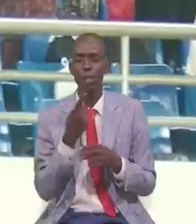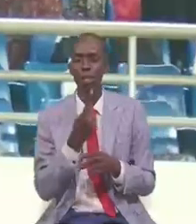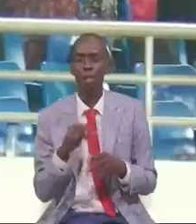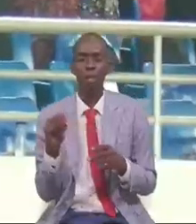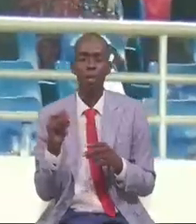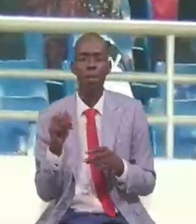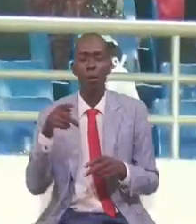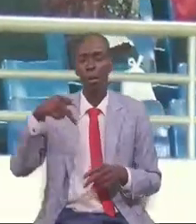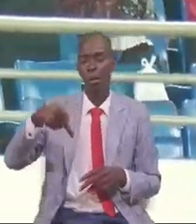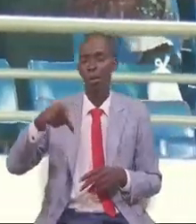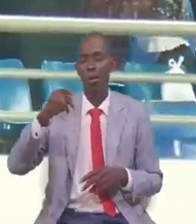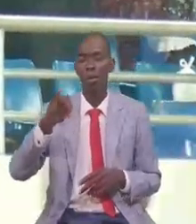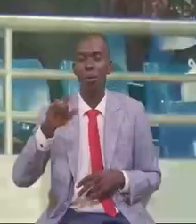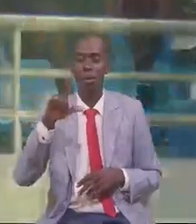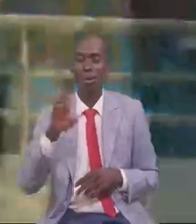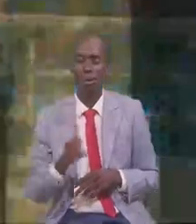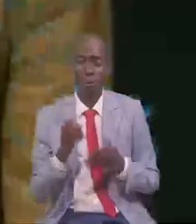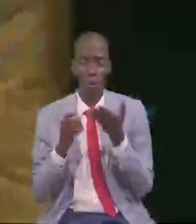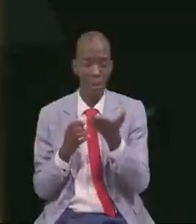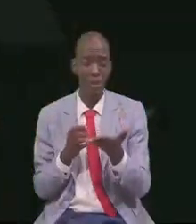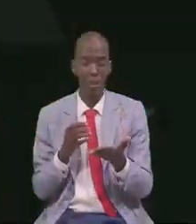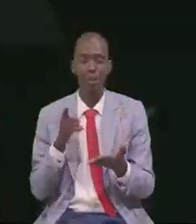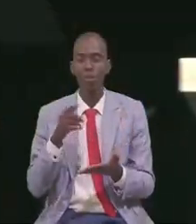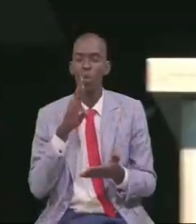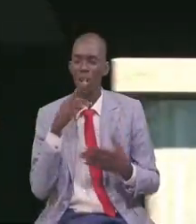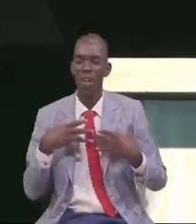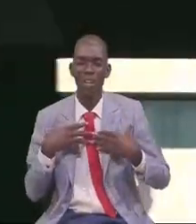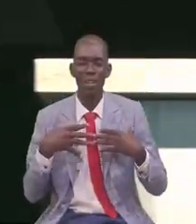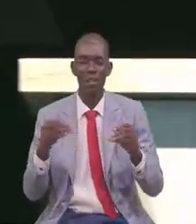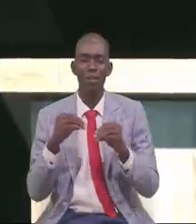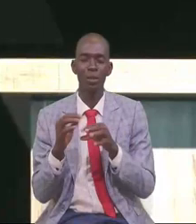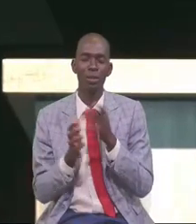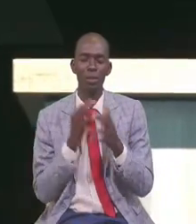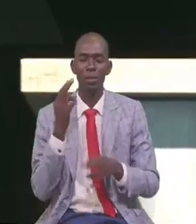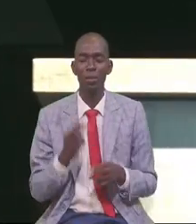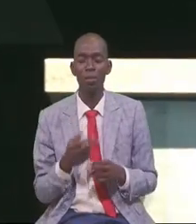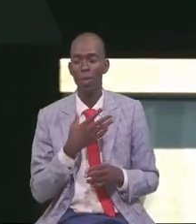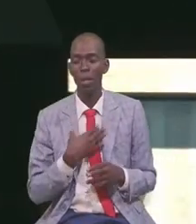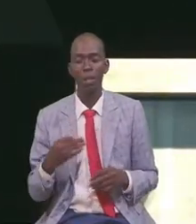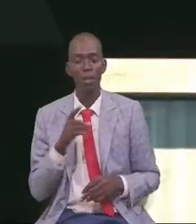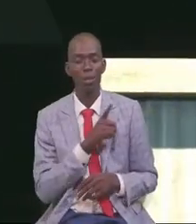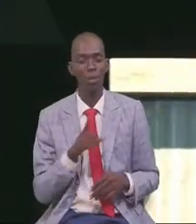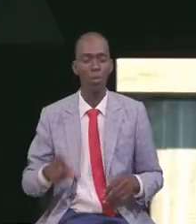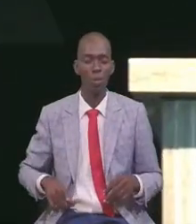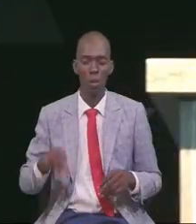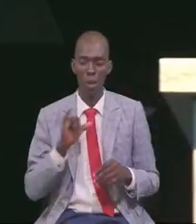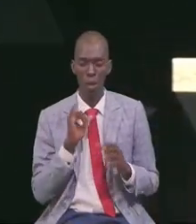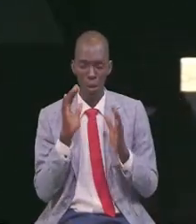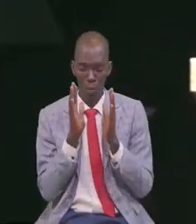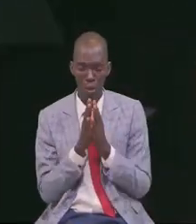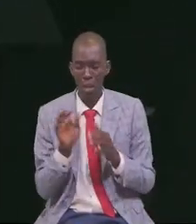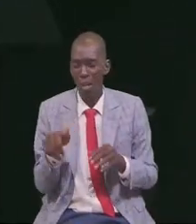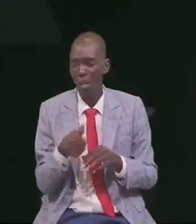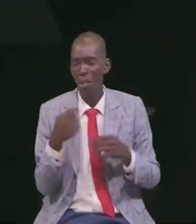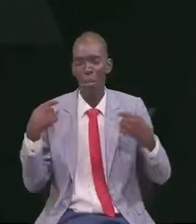Hémorroïdes là-bas, tu es guéri au nom de Jésus. Seigneur, je prie que toute douleur dans les